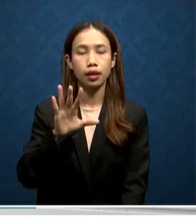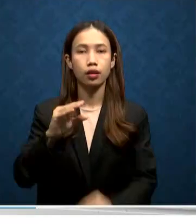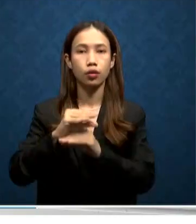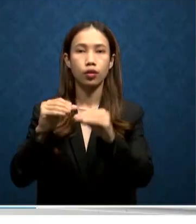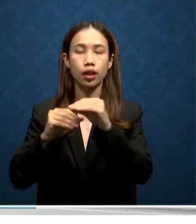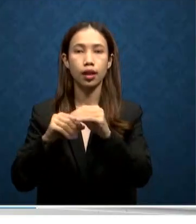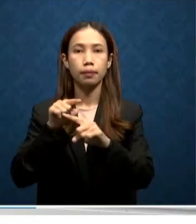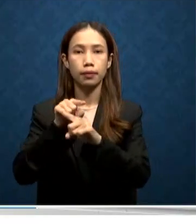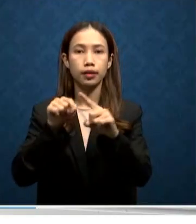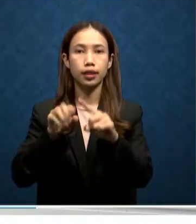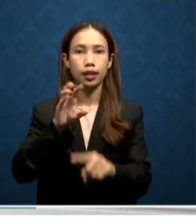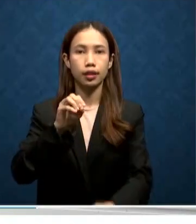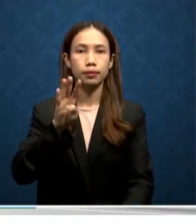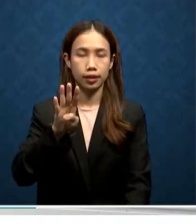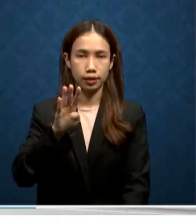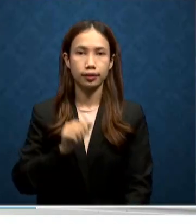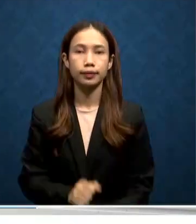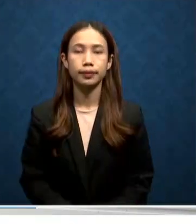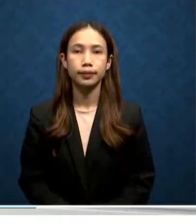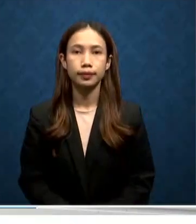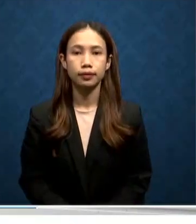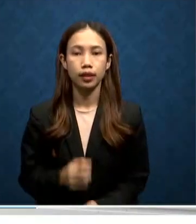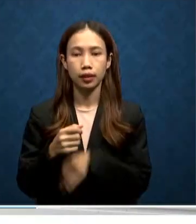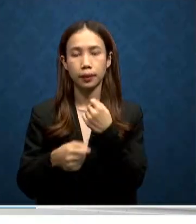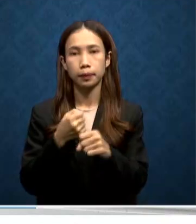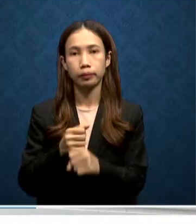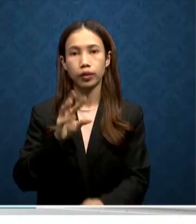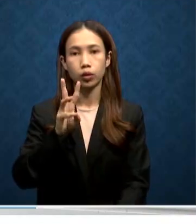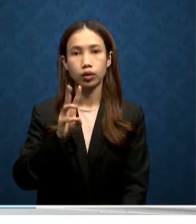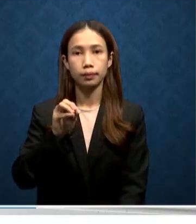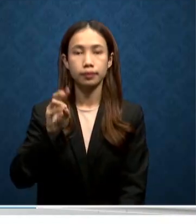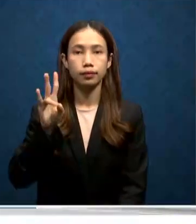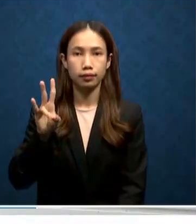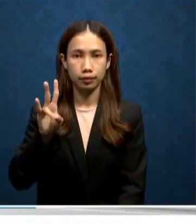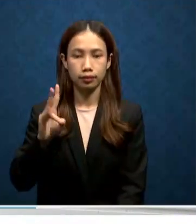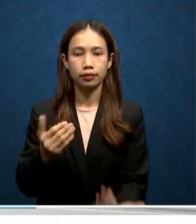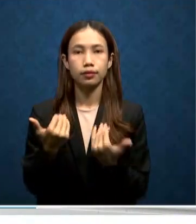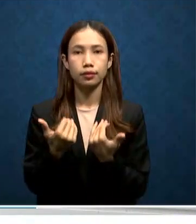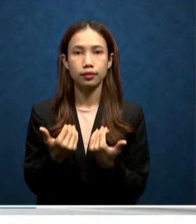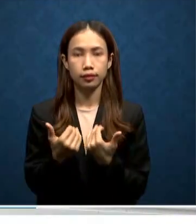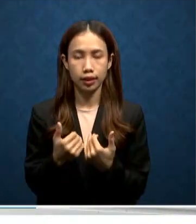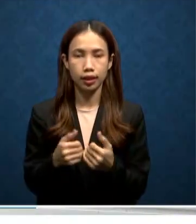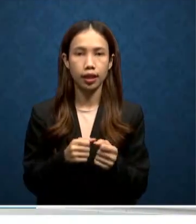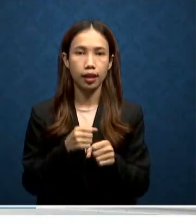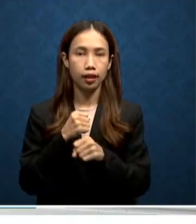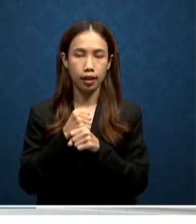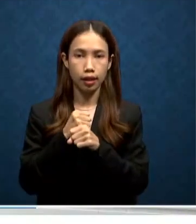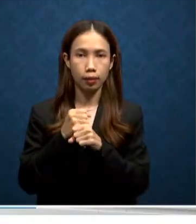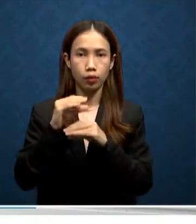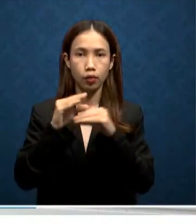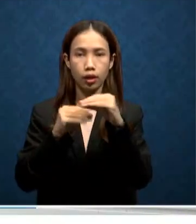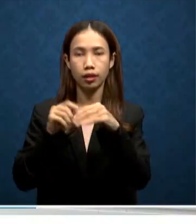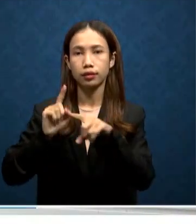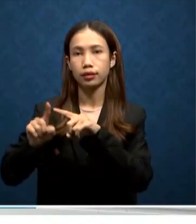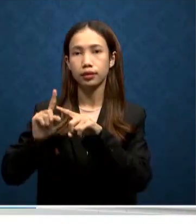เป็นร้อยละ 54ยังไงก็ตามเนี่ยในปี 2567นี้เราก็จะเร่งรัดดำเนินการให้โครง